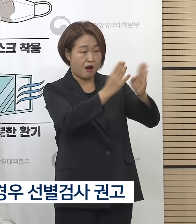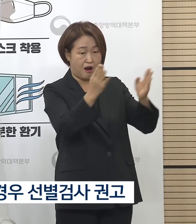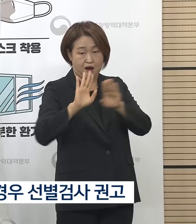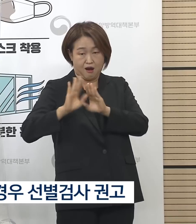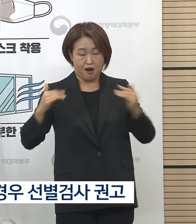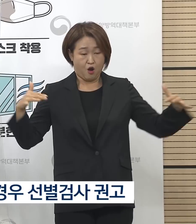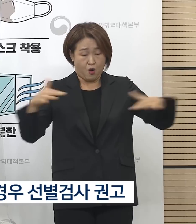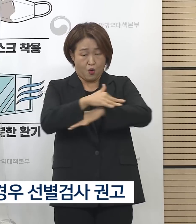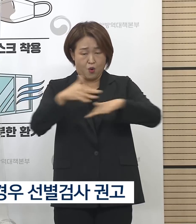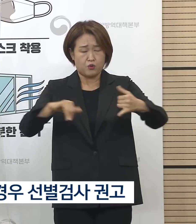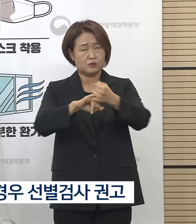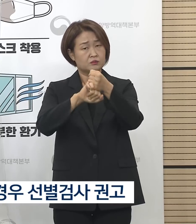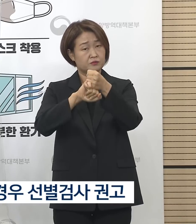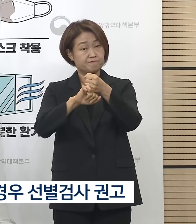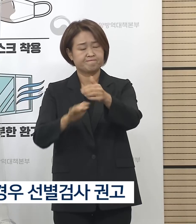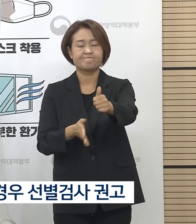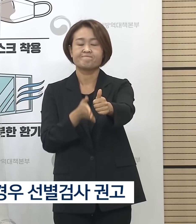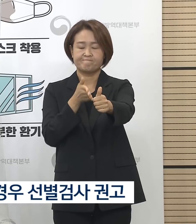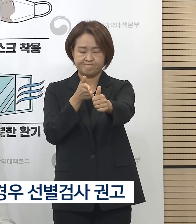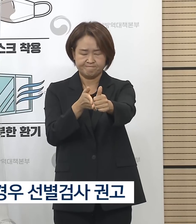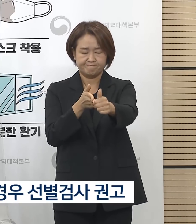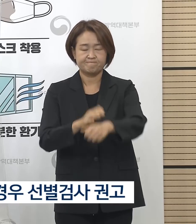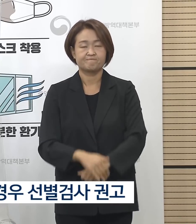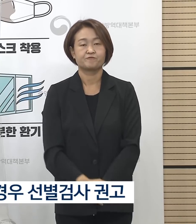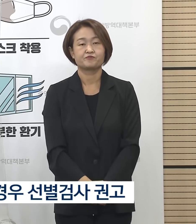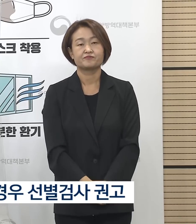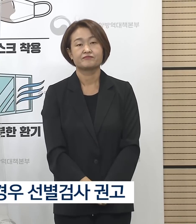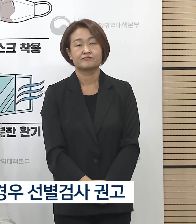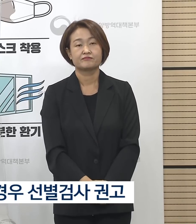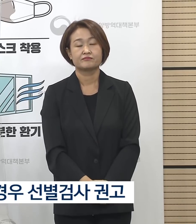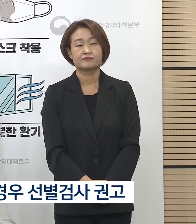그런 환기를 반드시 시켜주실 것을 당부를 드립니다.